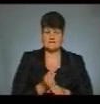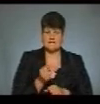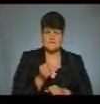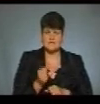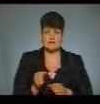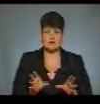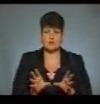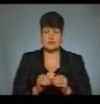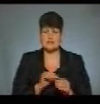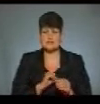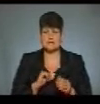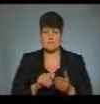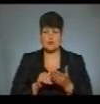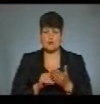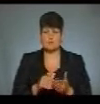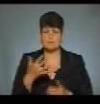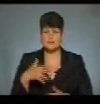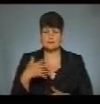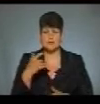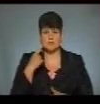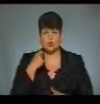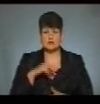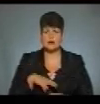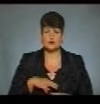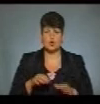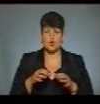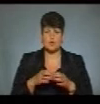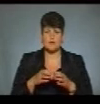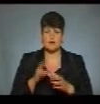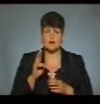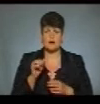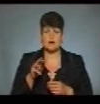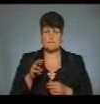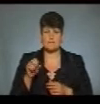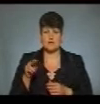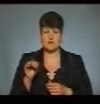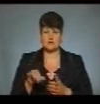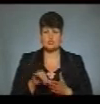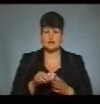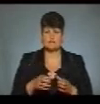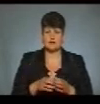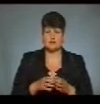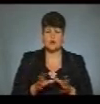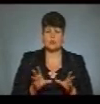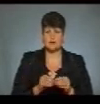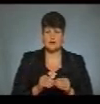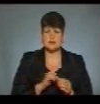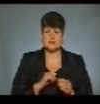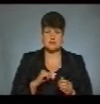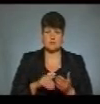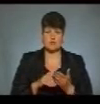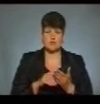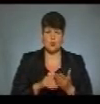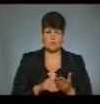партією «Об'єднання «Самопоміч». 55 років – директор компанії «Камелот», член фракції «Об'єднання «Самопоміч» у Тернопільській обласній